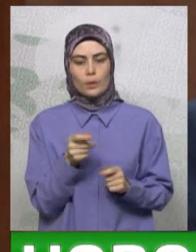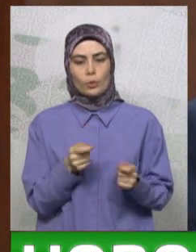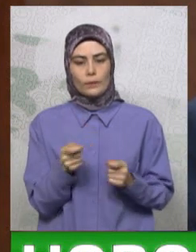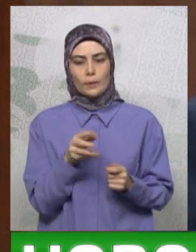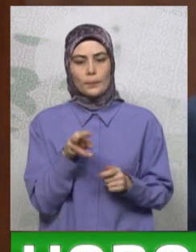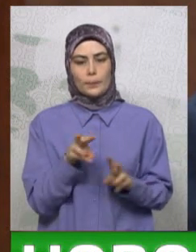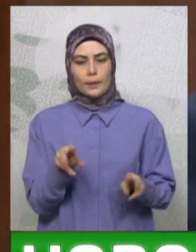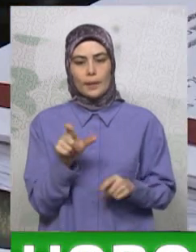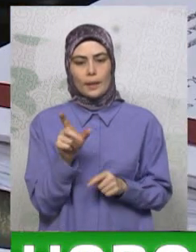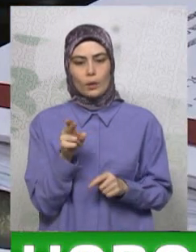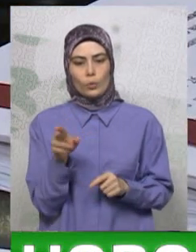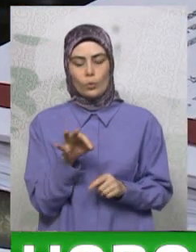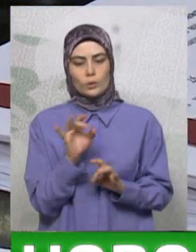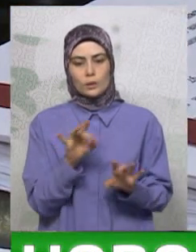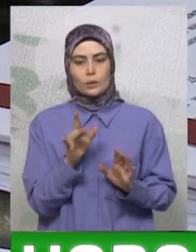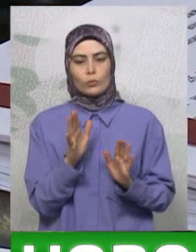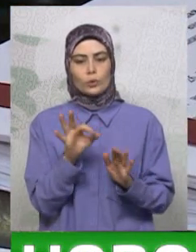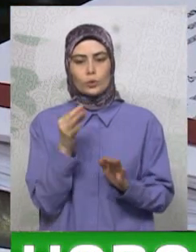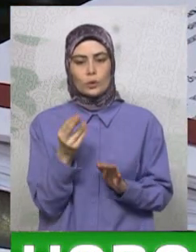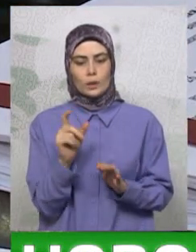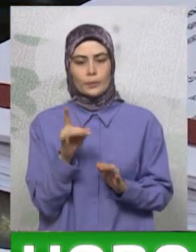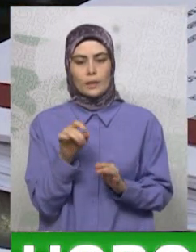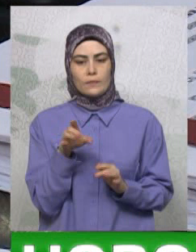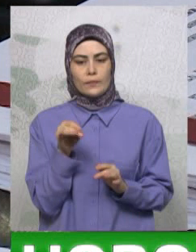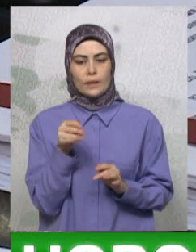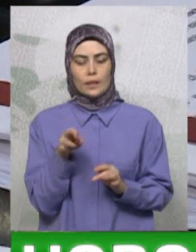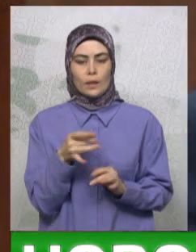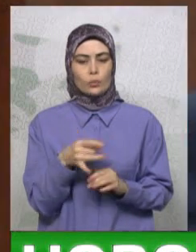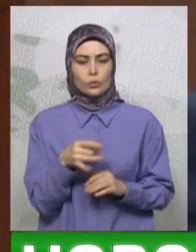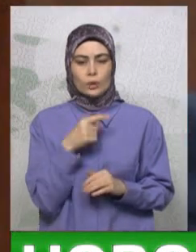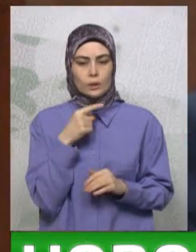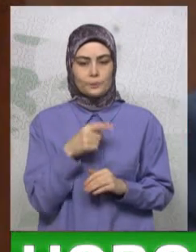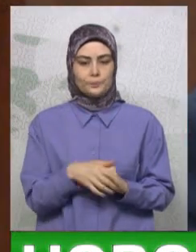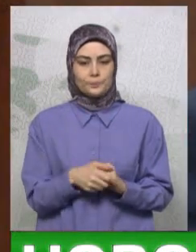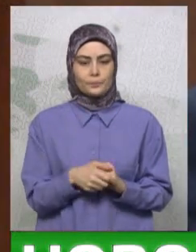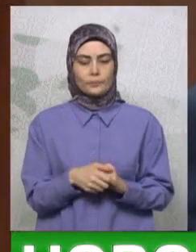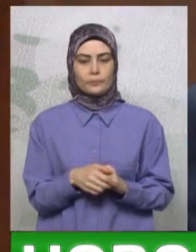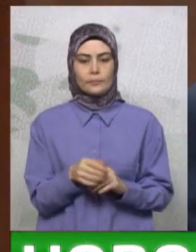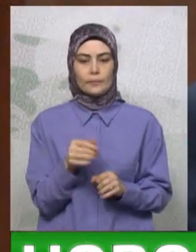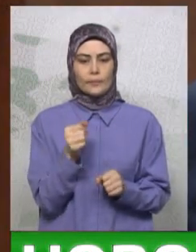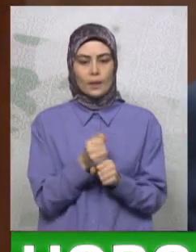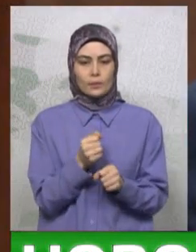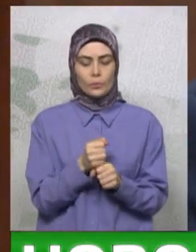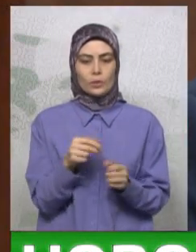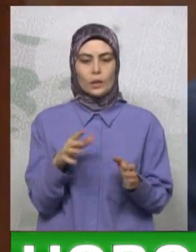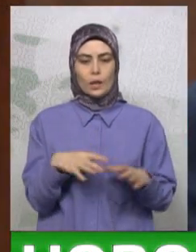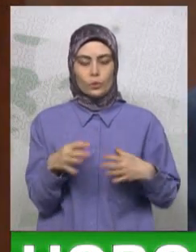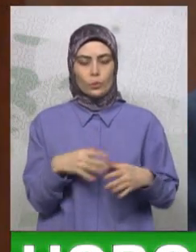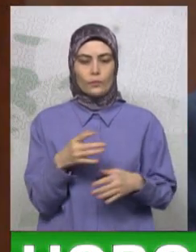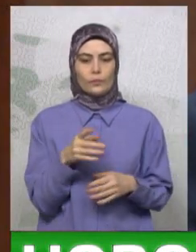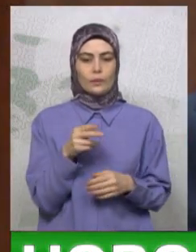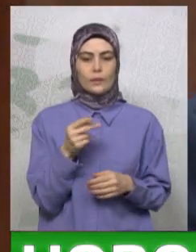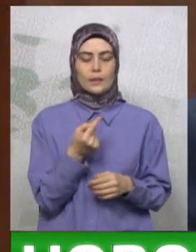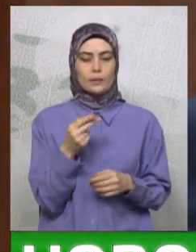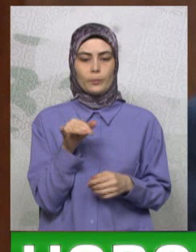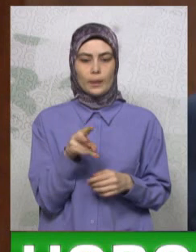Минэка поделился прогнозами социально-экономического развития региона. При разработке прогноза учтены положения единого плана по достижению